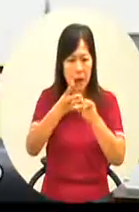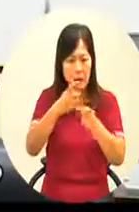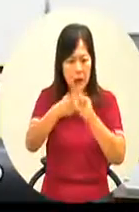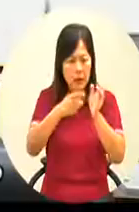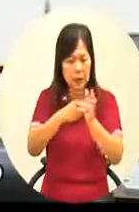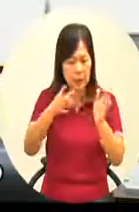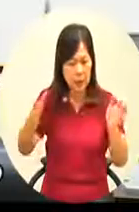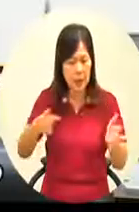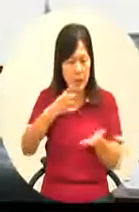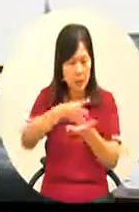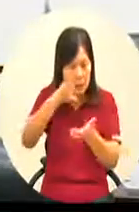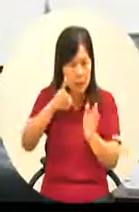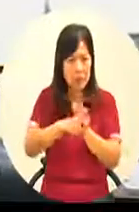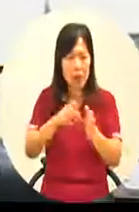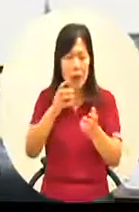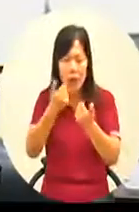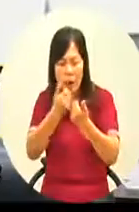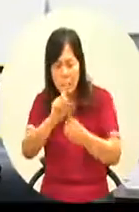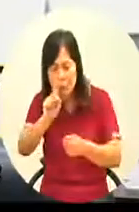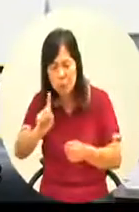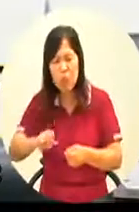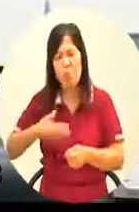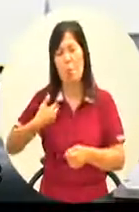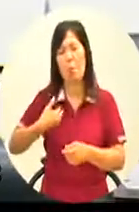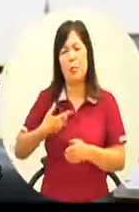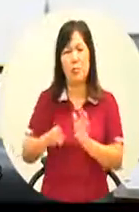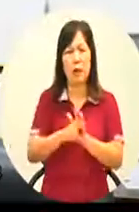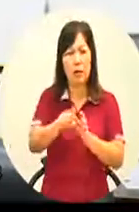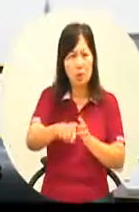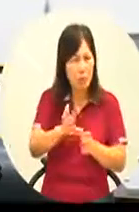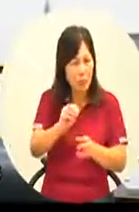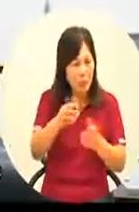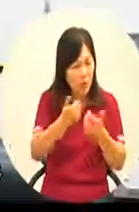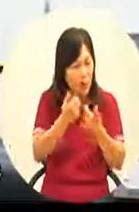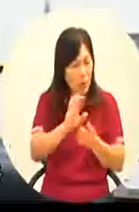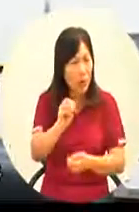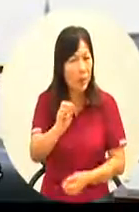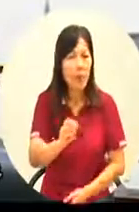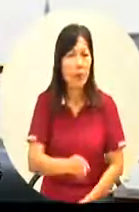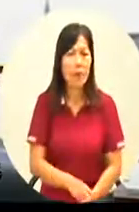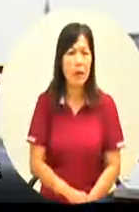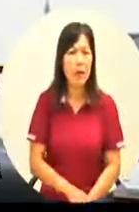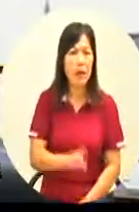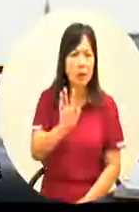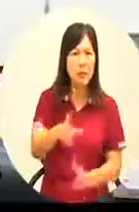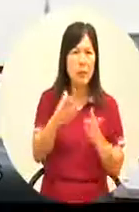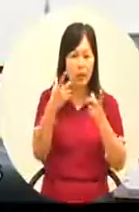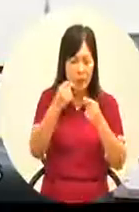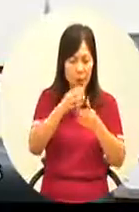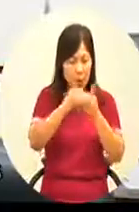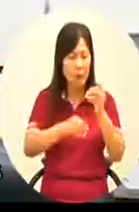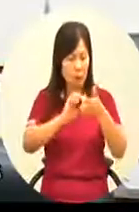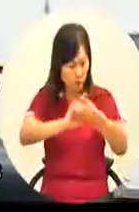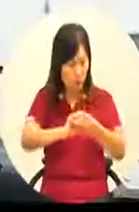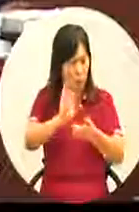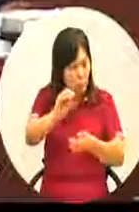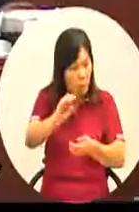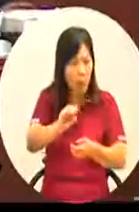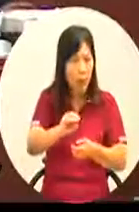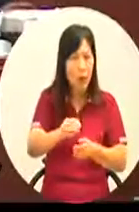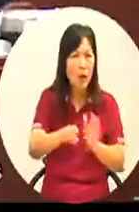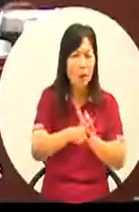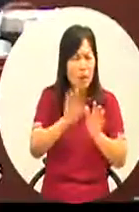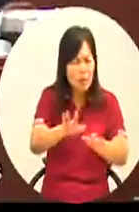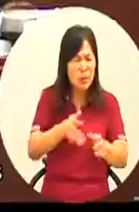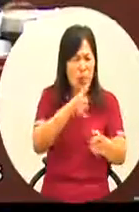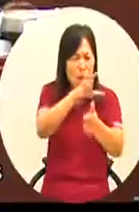四次，啊、开一开不知道开到哪边去。 议员跟议员 报告，啊，你开的对啊，有没有开过？ 我。 啊，原则 有 没有立出来？ 但是我们不是， 我现在